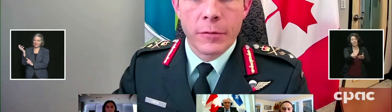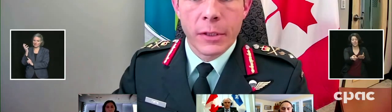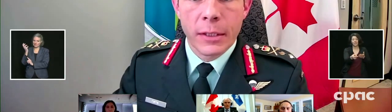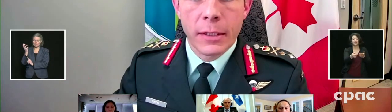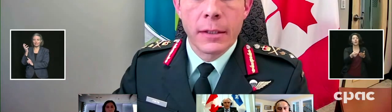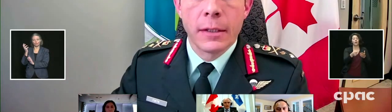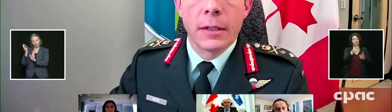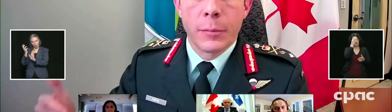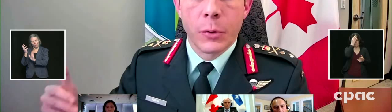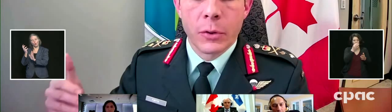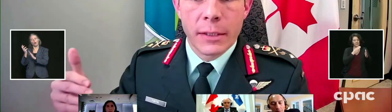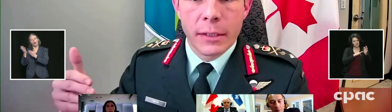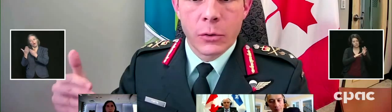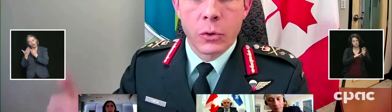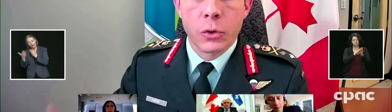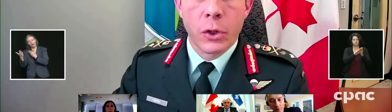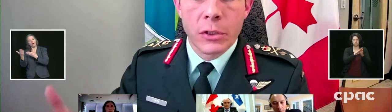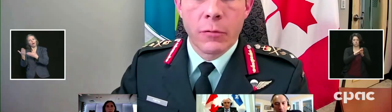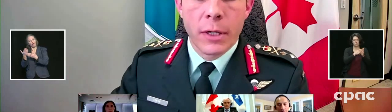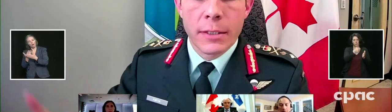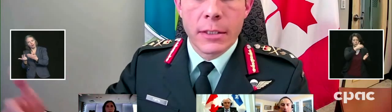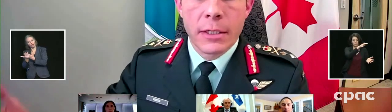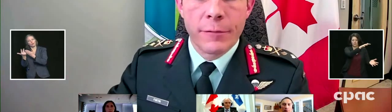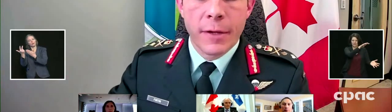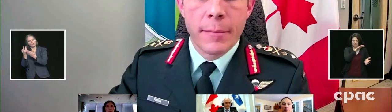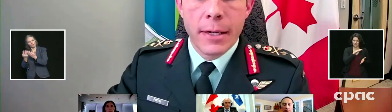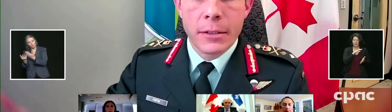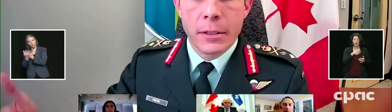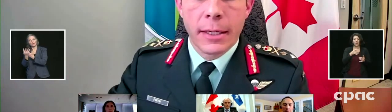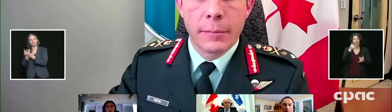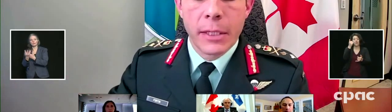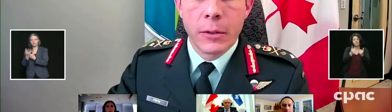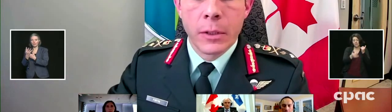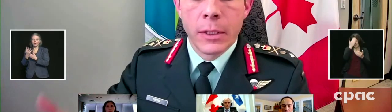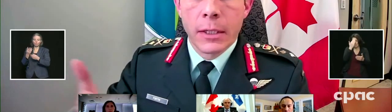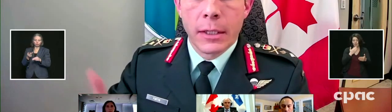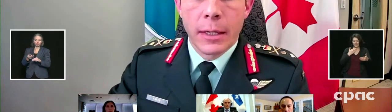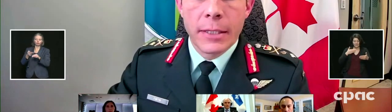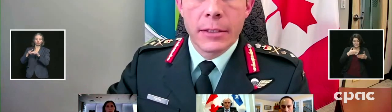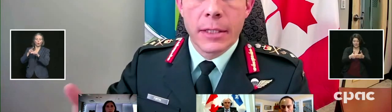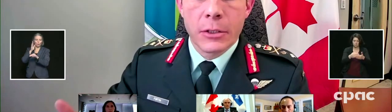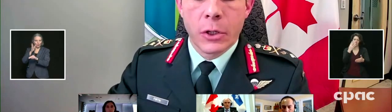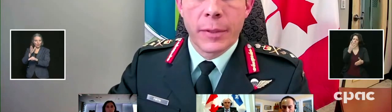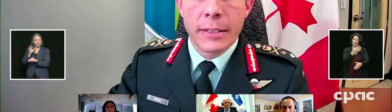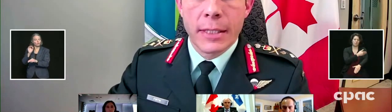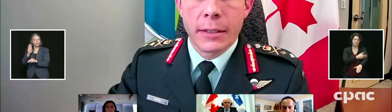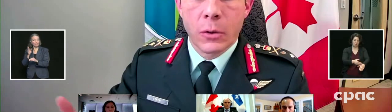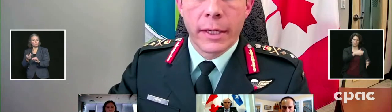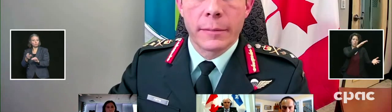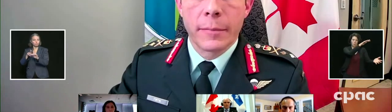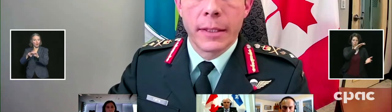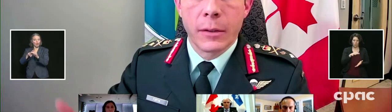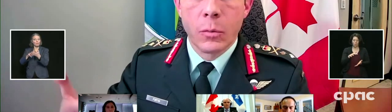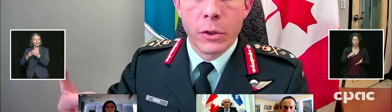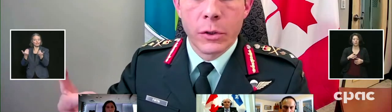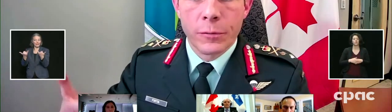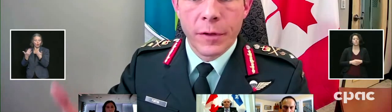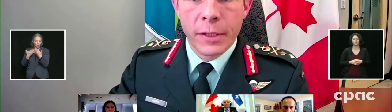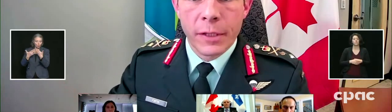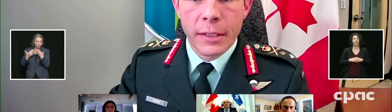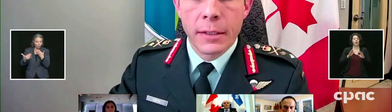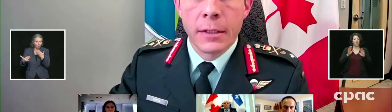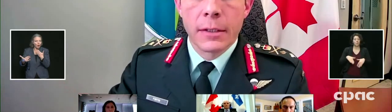croissance en février et puis on s'attend toujours de recevoir d'ici la fin mars le 4 millions. Comment ça se représente concrètement au mois